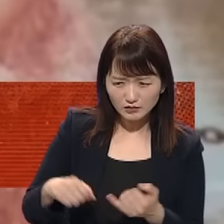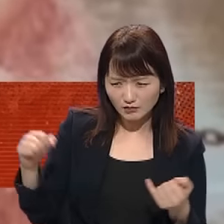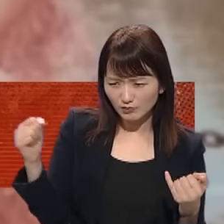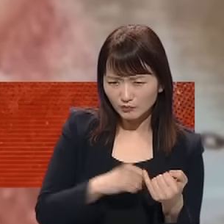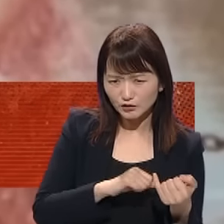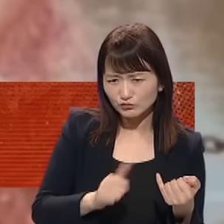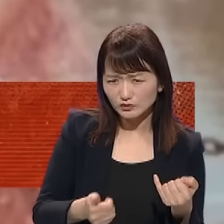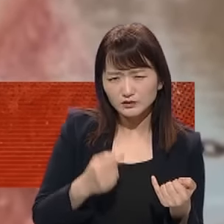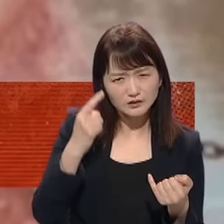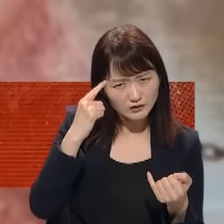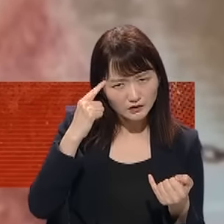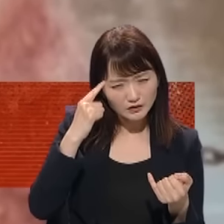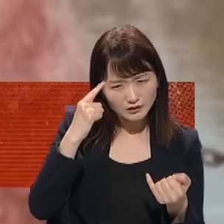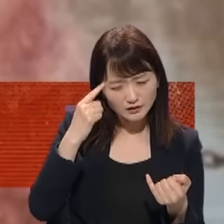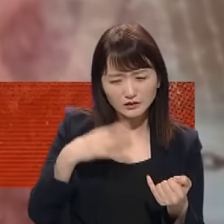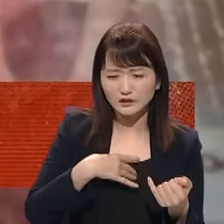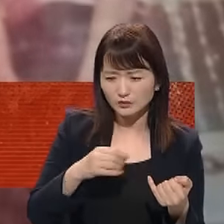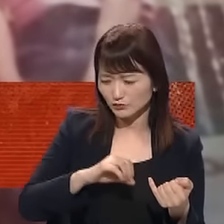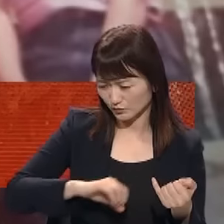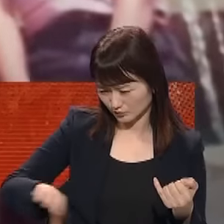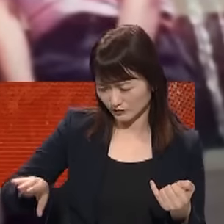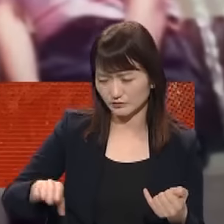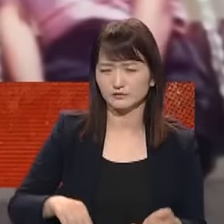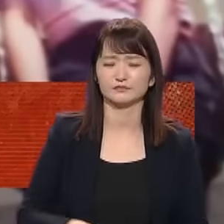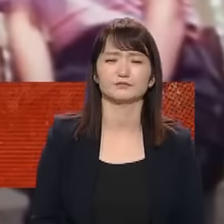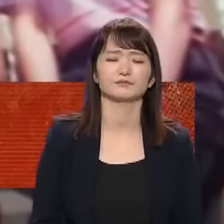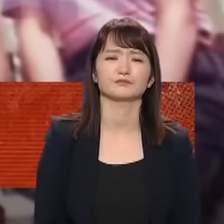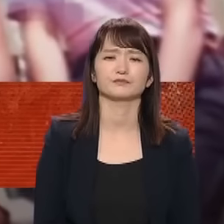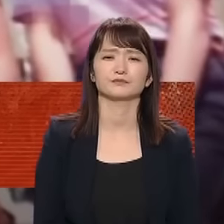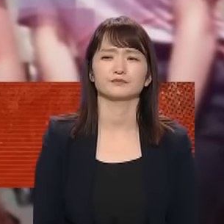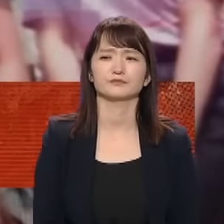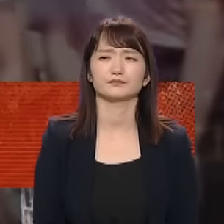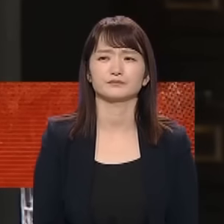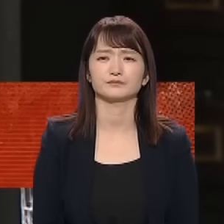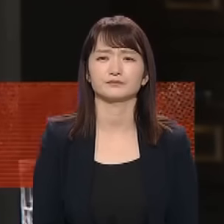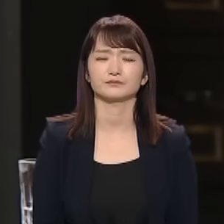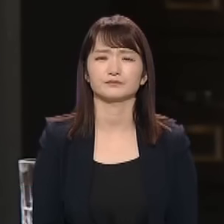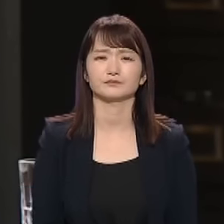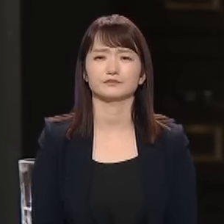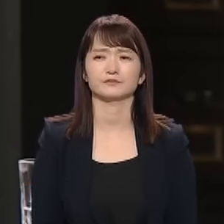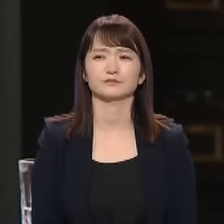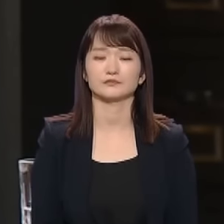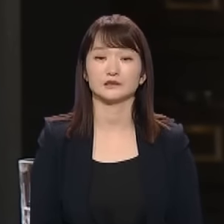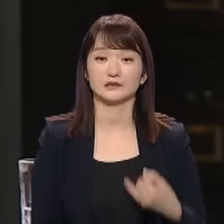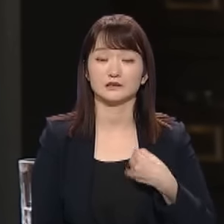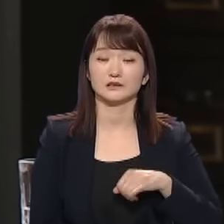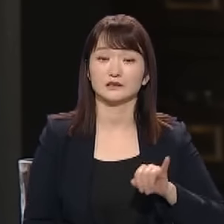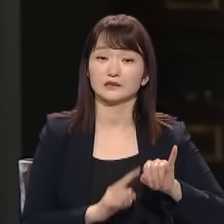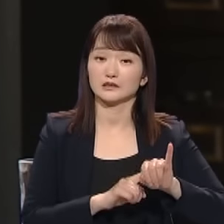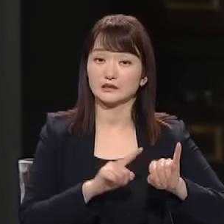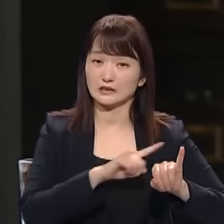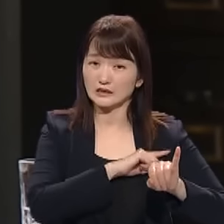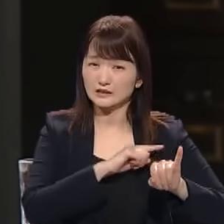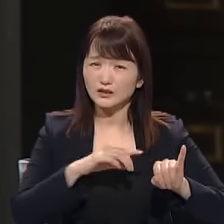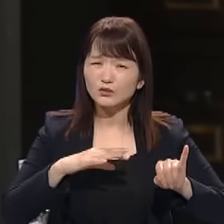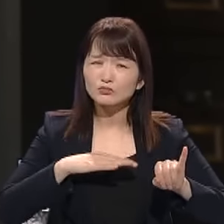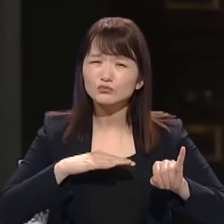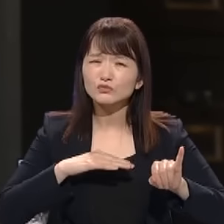있다고 합니다. 물론 주장입니다만 그렇습니다. 예. 그런데 제보자 이 따님이 가장 무서워했던